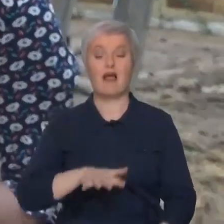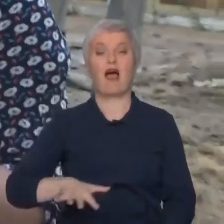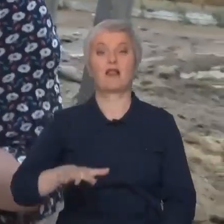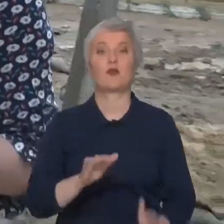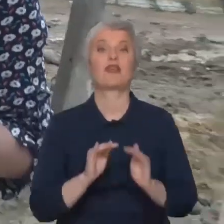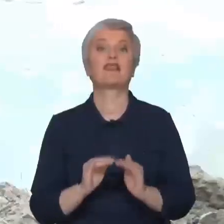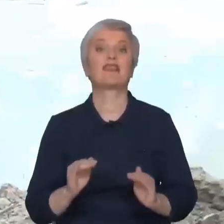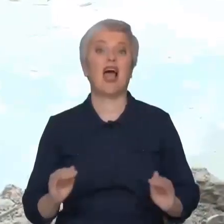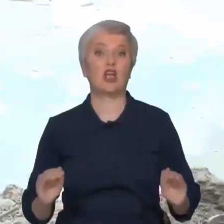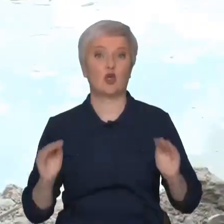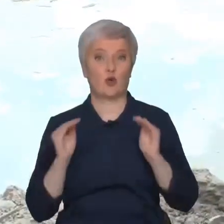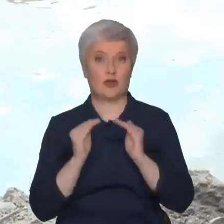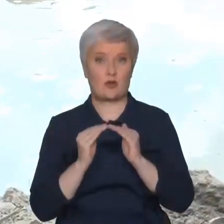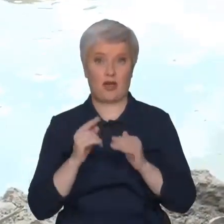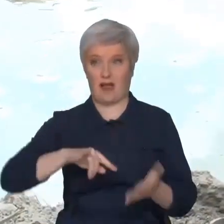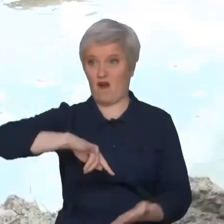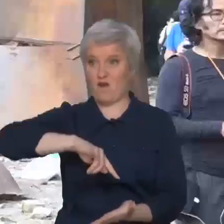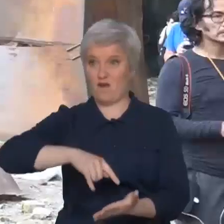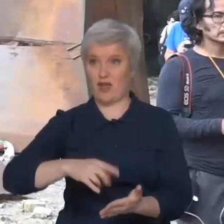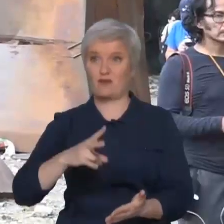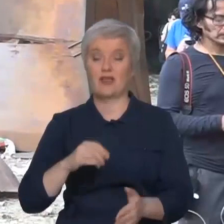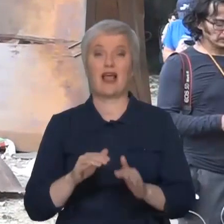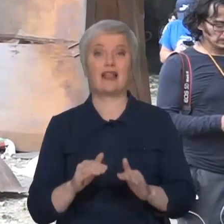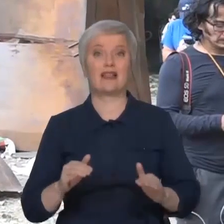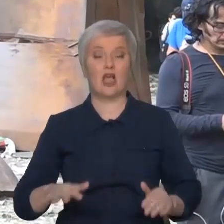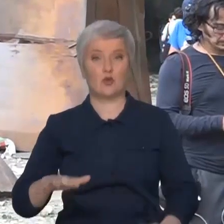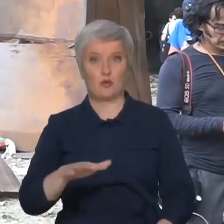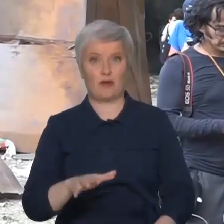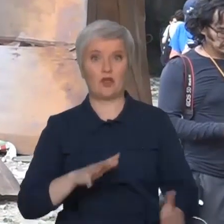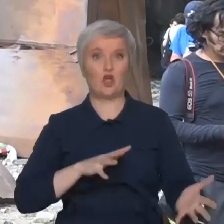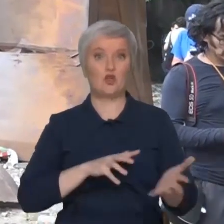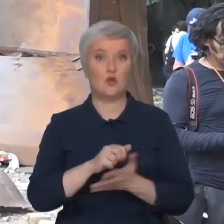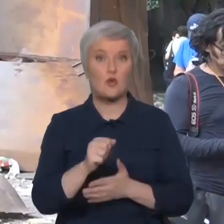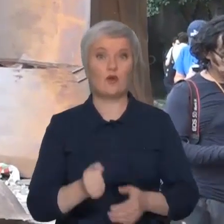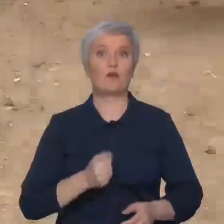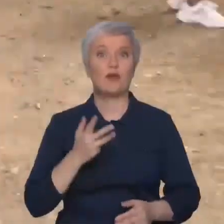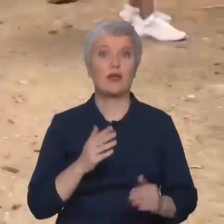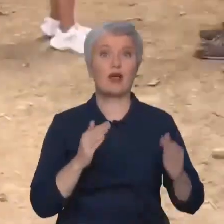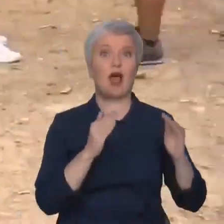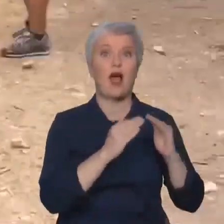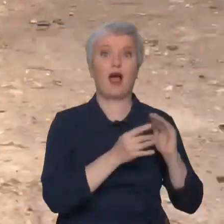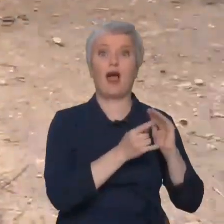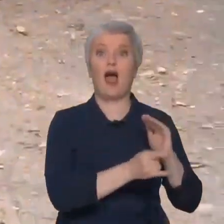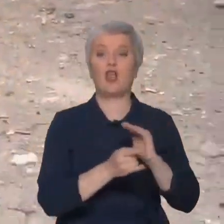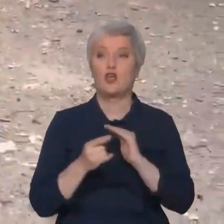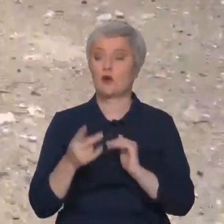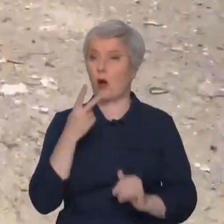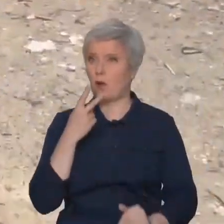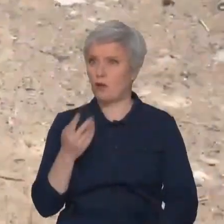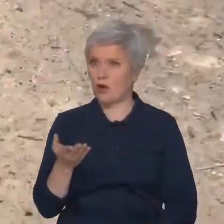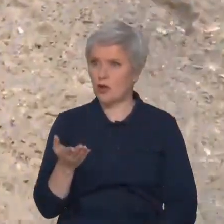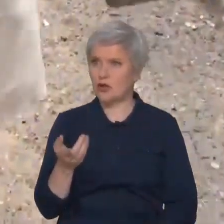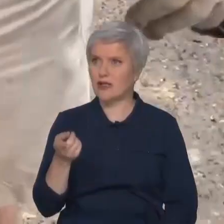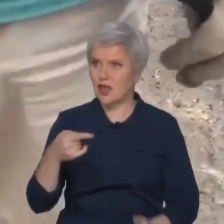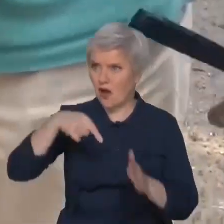така вирва залишилася на дитячому майданчику. Зруйновано кілька гаражів неподалік. Покажіть, будь ласка, це ви в